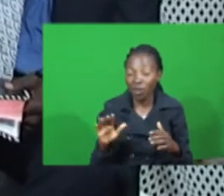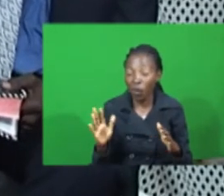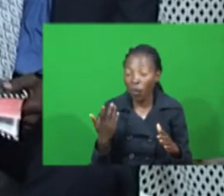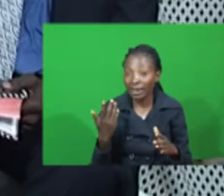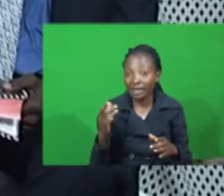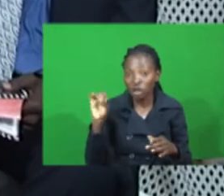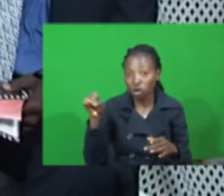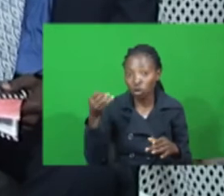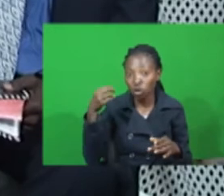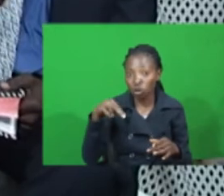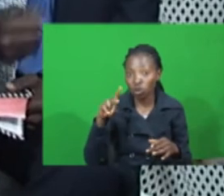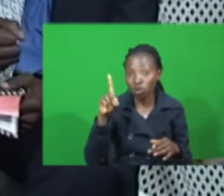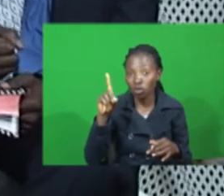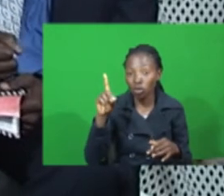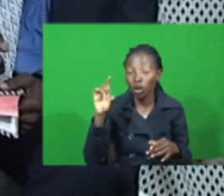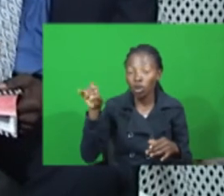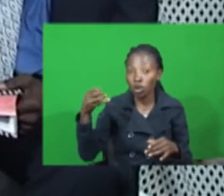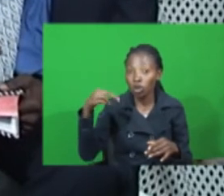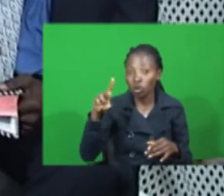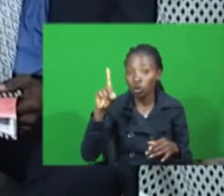kunzi chimhete